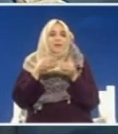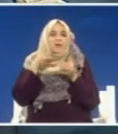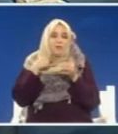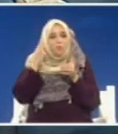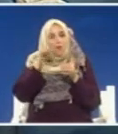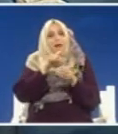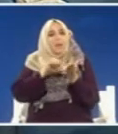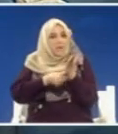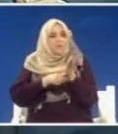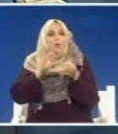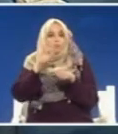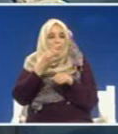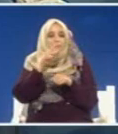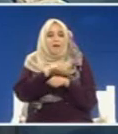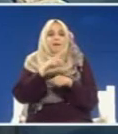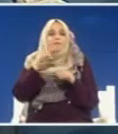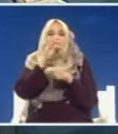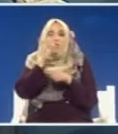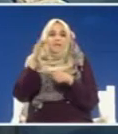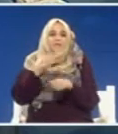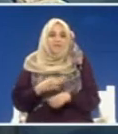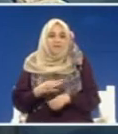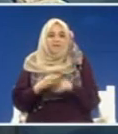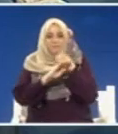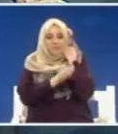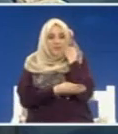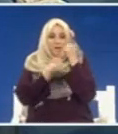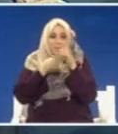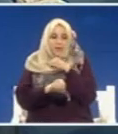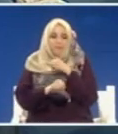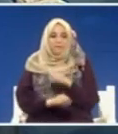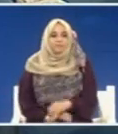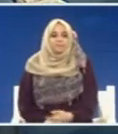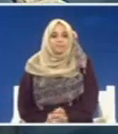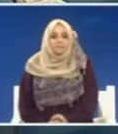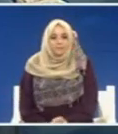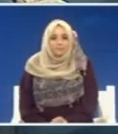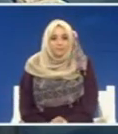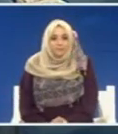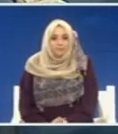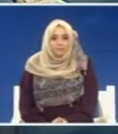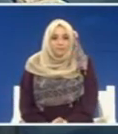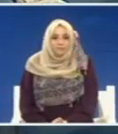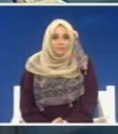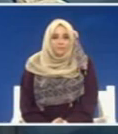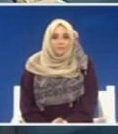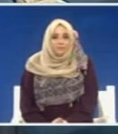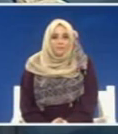ولدتها هنايا، بصح انا كل ما جبت معايا داك الوثائق فضيلة الشيخ ما بنتي ما يعطيوهاش الوثائق في فرنسا.